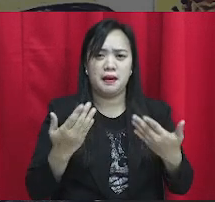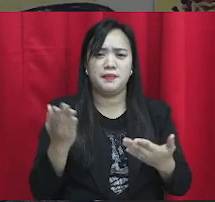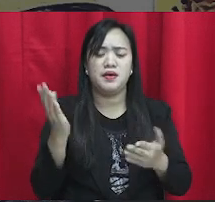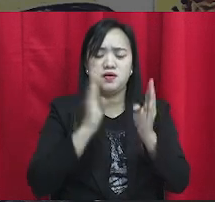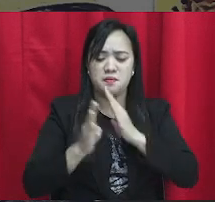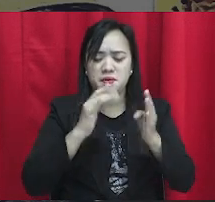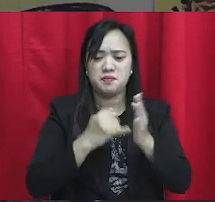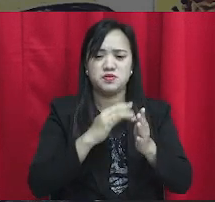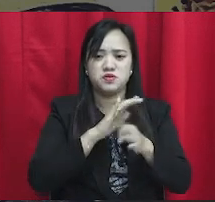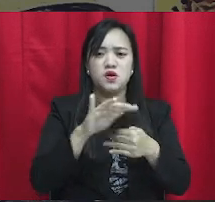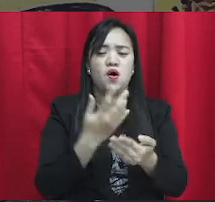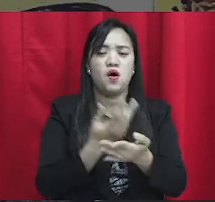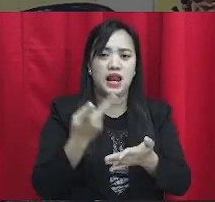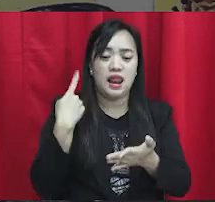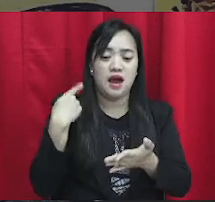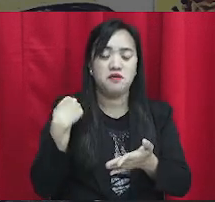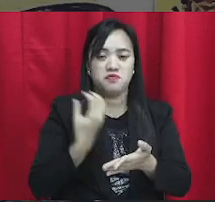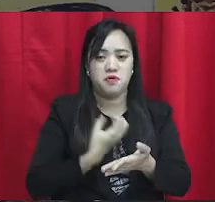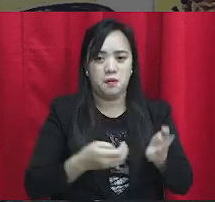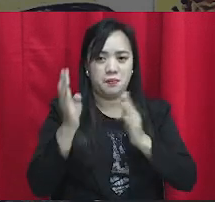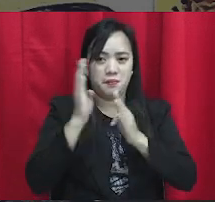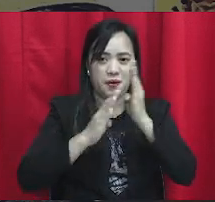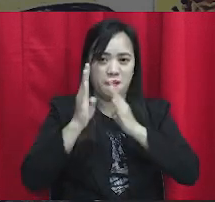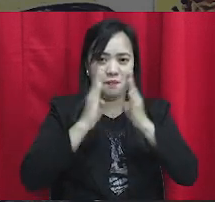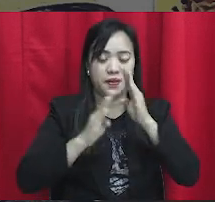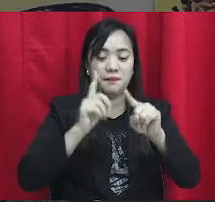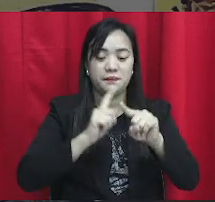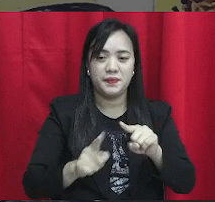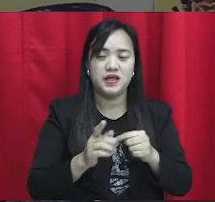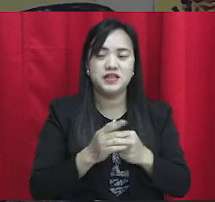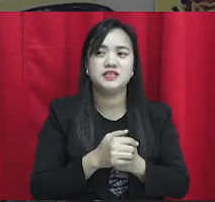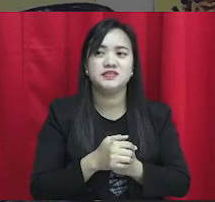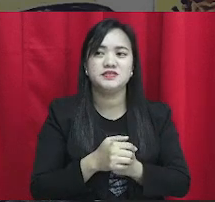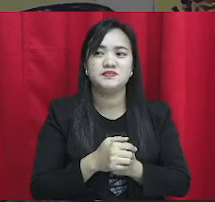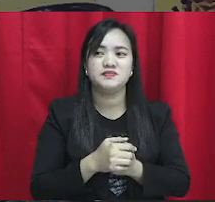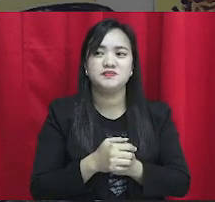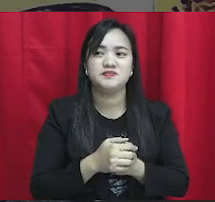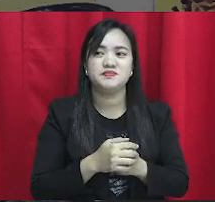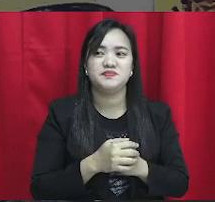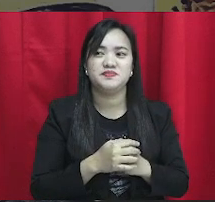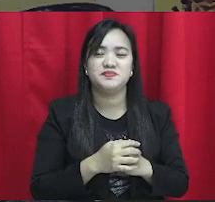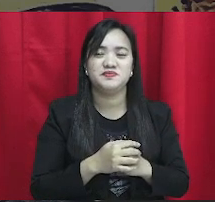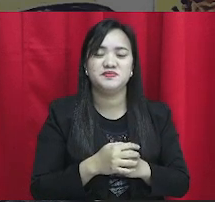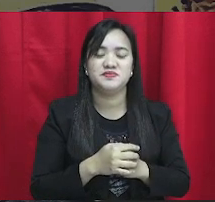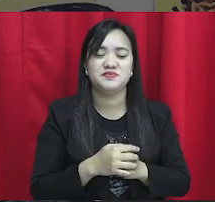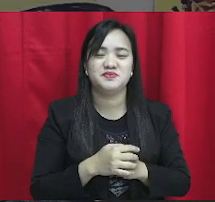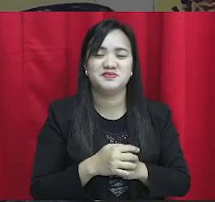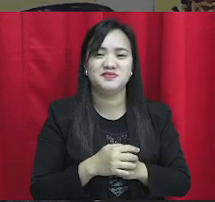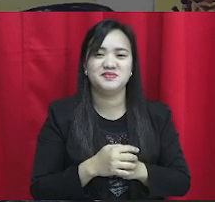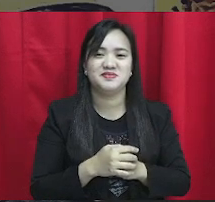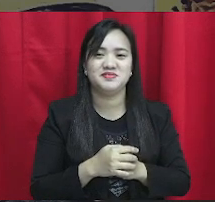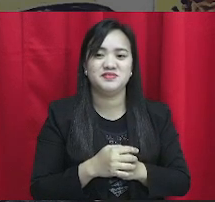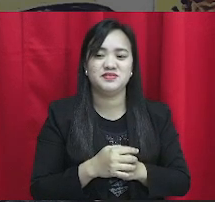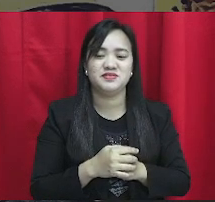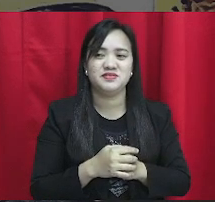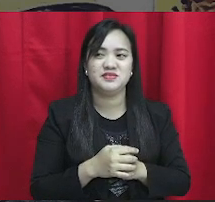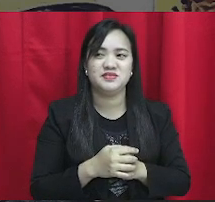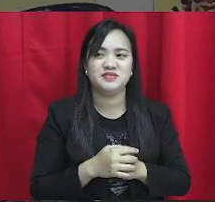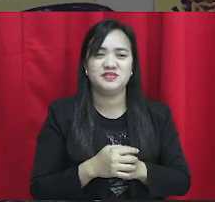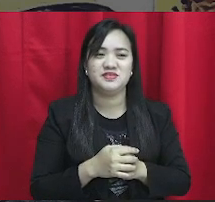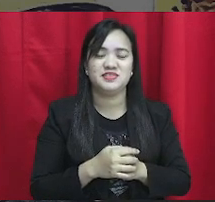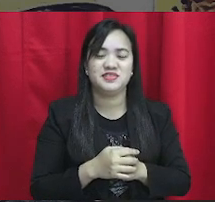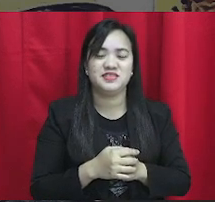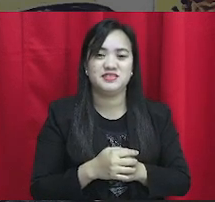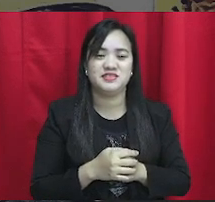Lahat naman ng tao may problema. Wow, grabe. Pang Miss You ang ano, sa kanya. Yeah. Yan. Pang Miss You na